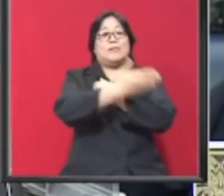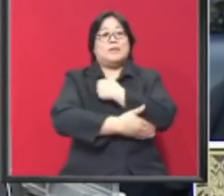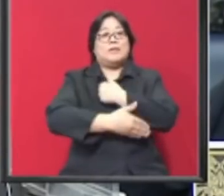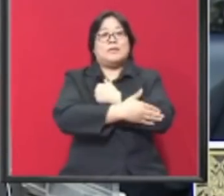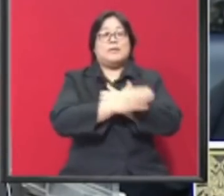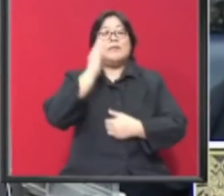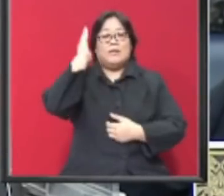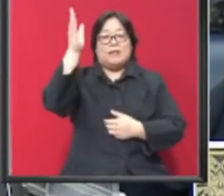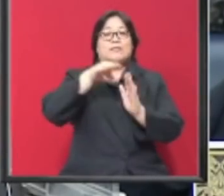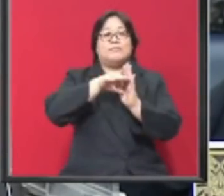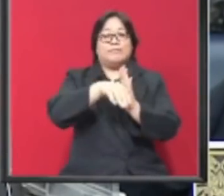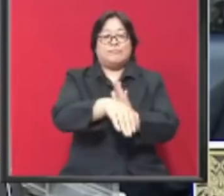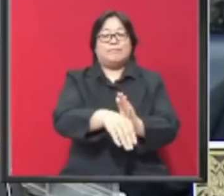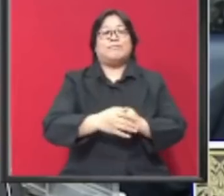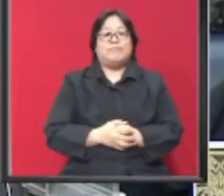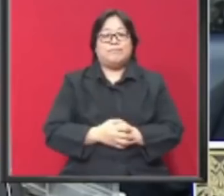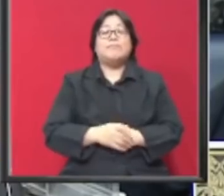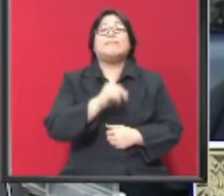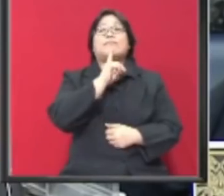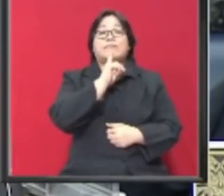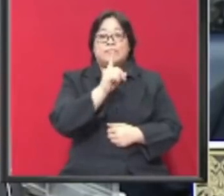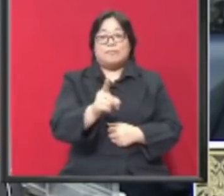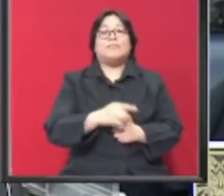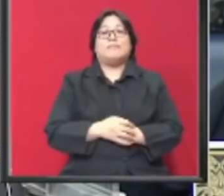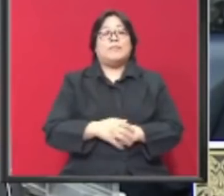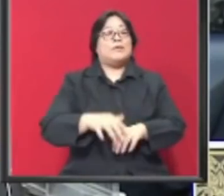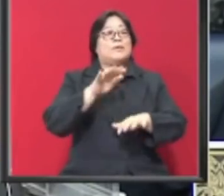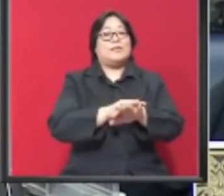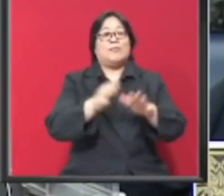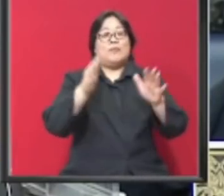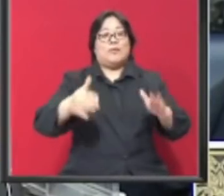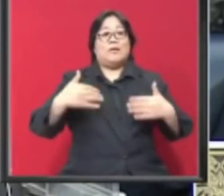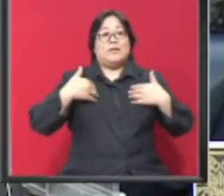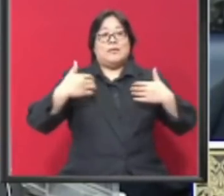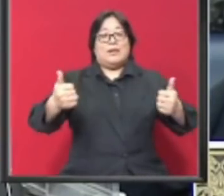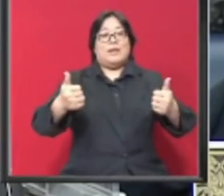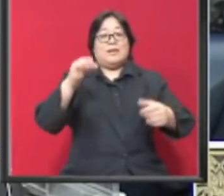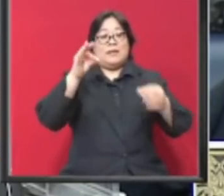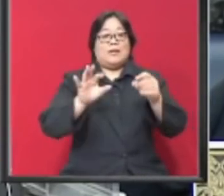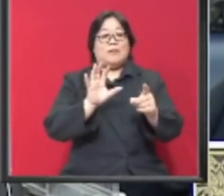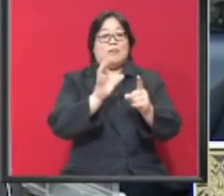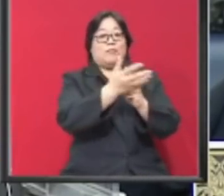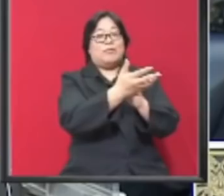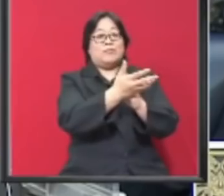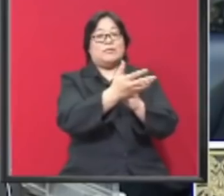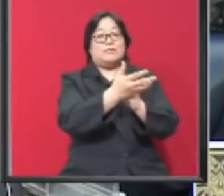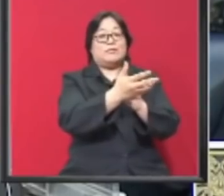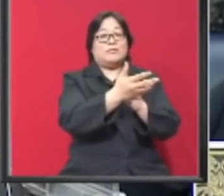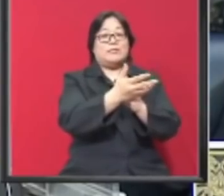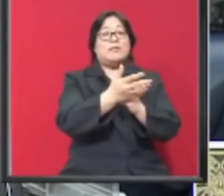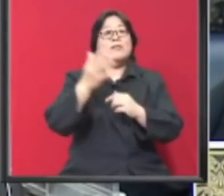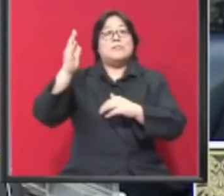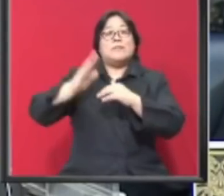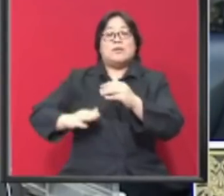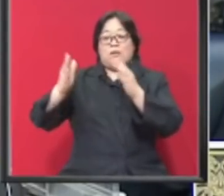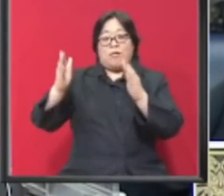akan merosot sesungguhnya Lebih ramai orang yang sehat dicoret ini daripada mereka yang